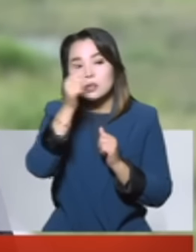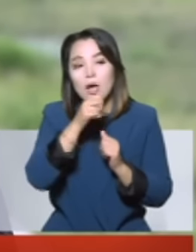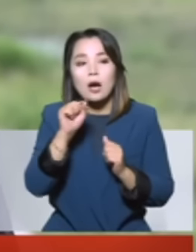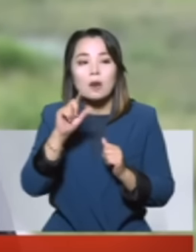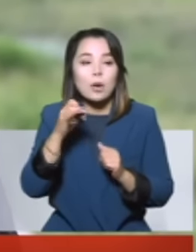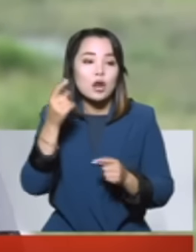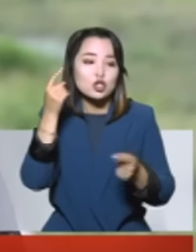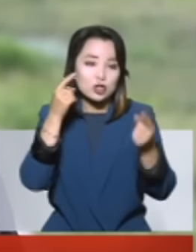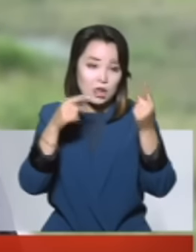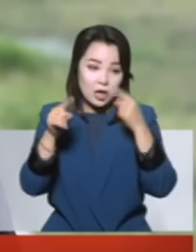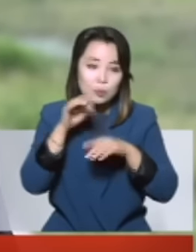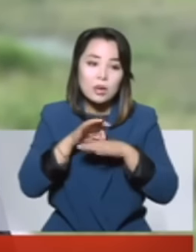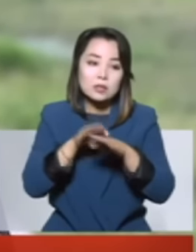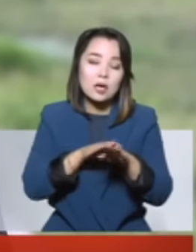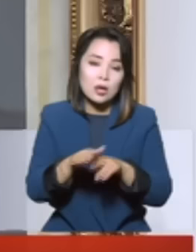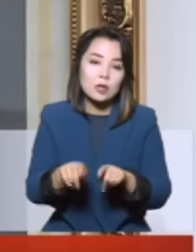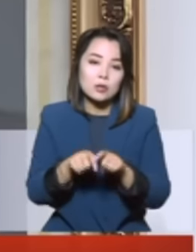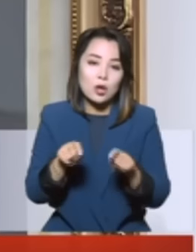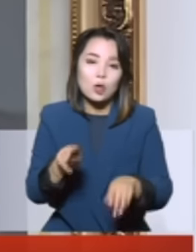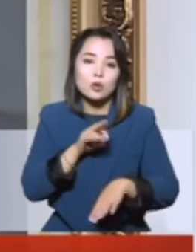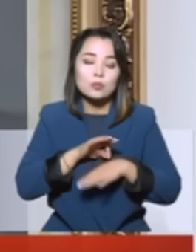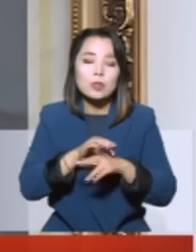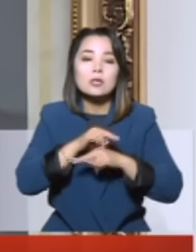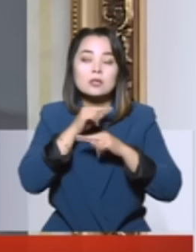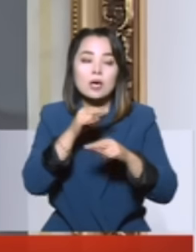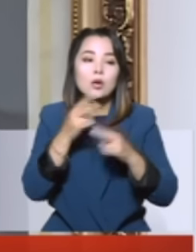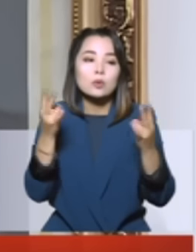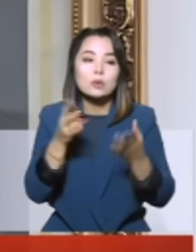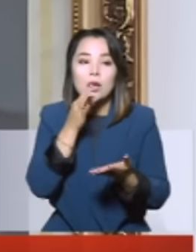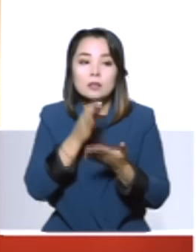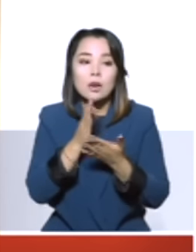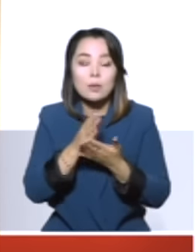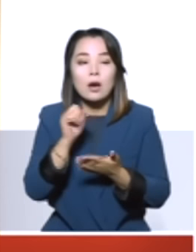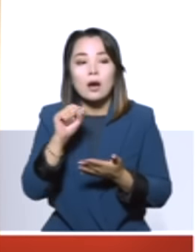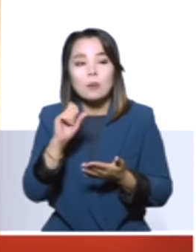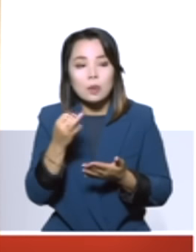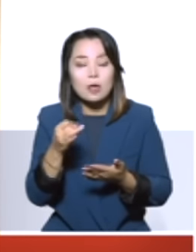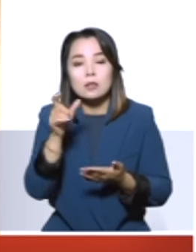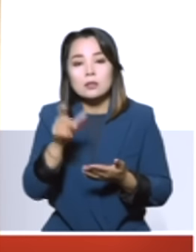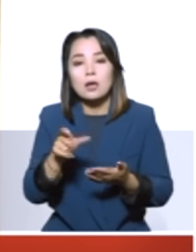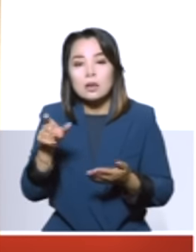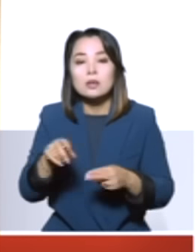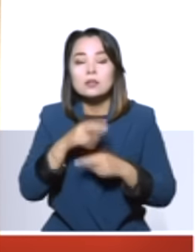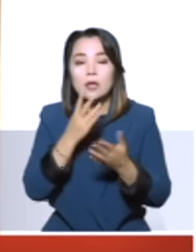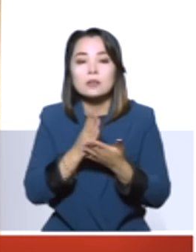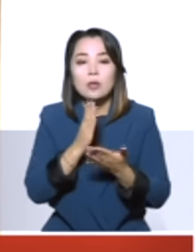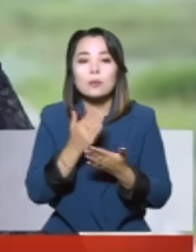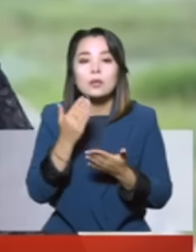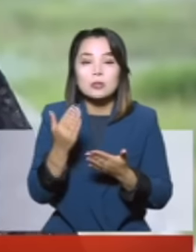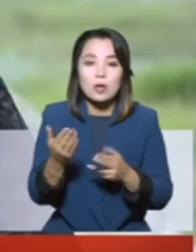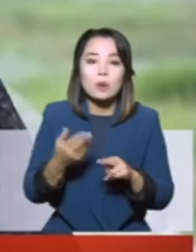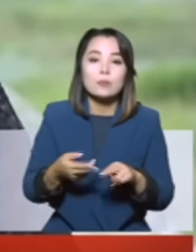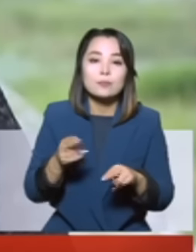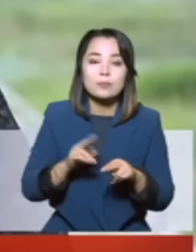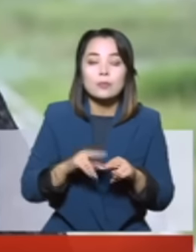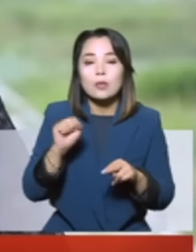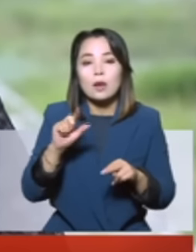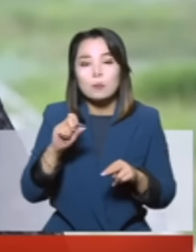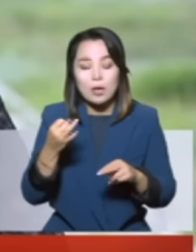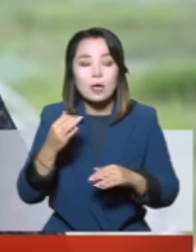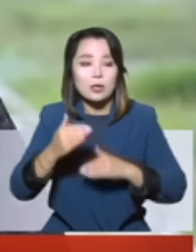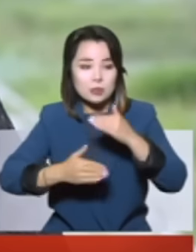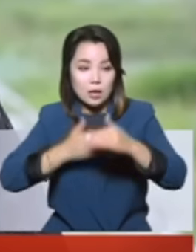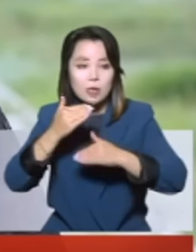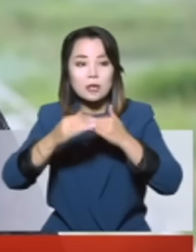Абайдың шығармашылығына ден қойып жұмыс істегендерді назарға алу керек деп ойлаймын. Біз Абайды аласартып алмауымыз керек. Абай биік деген